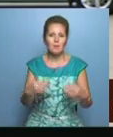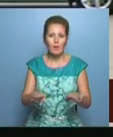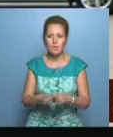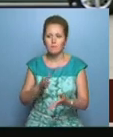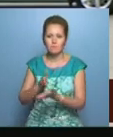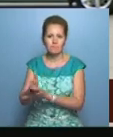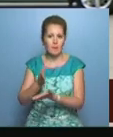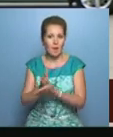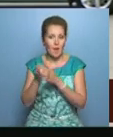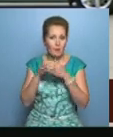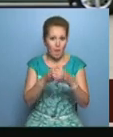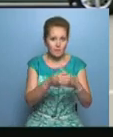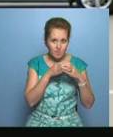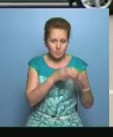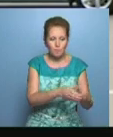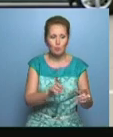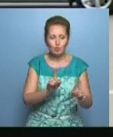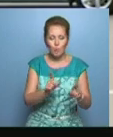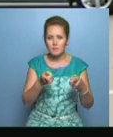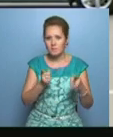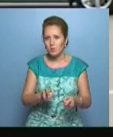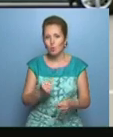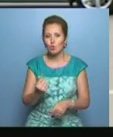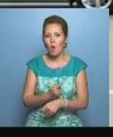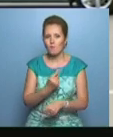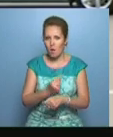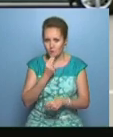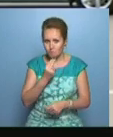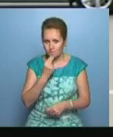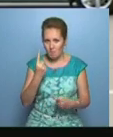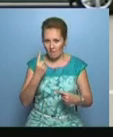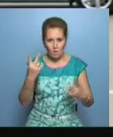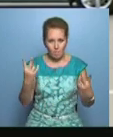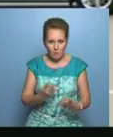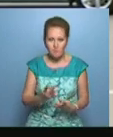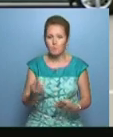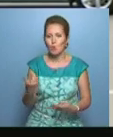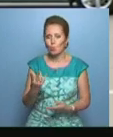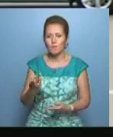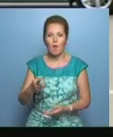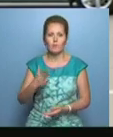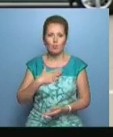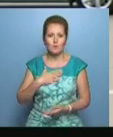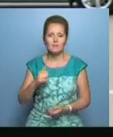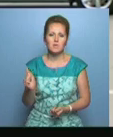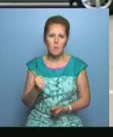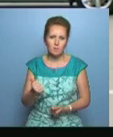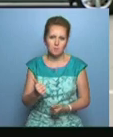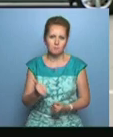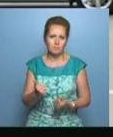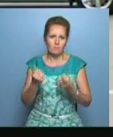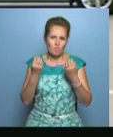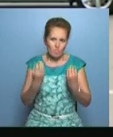чтобы действительно товары первой необходимости, нужные для наших самых незащищенных слоев